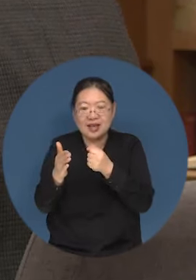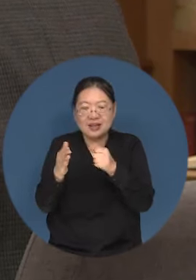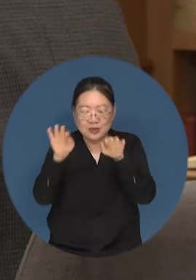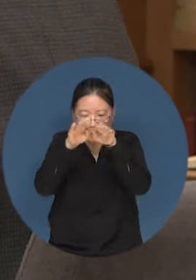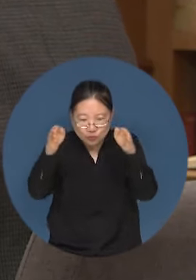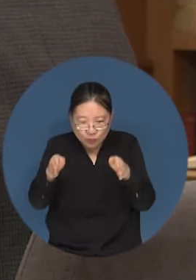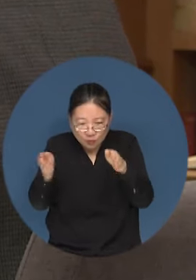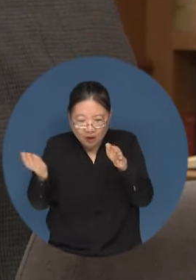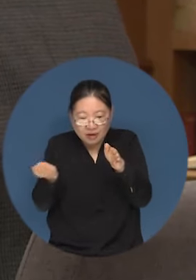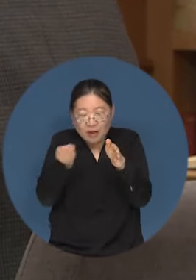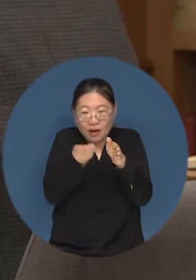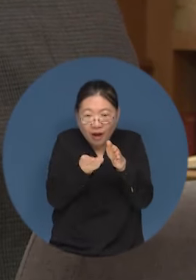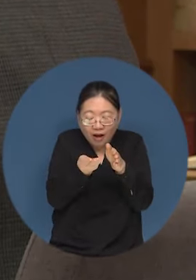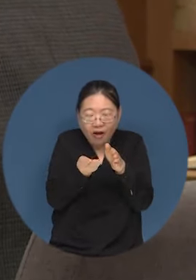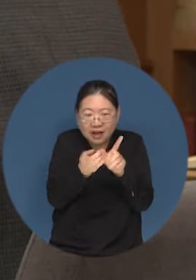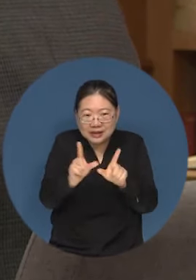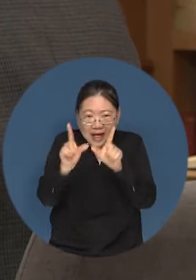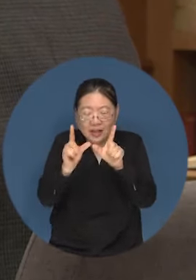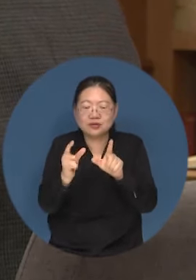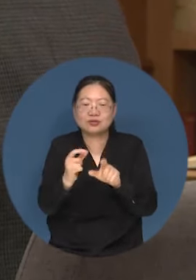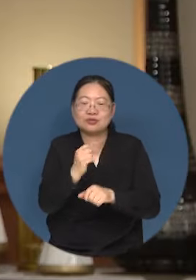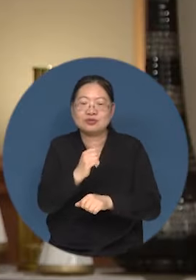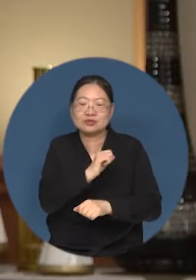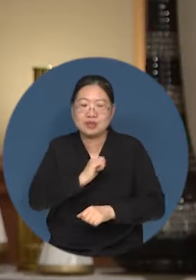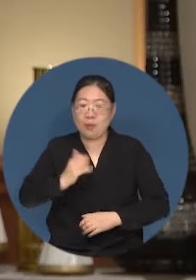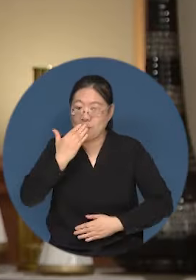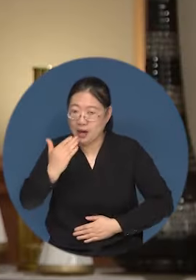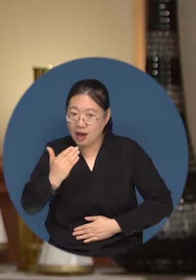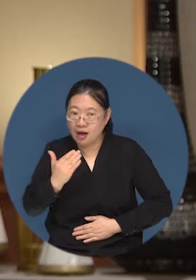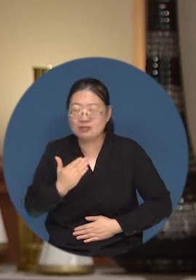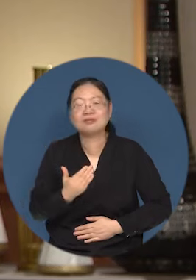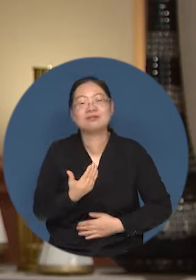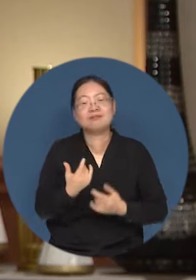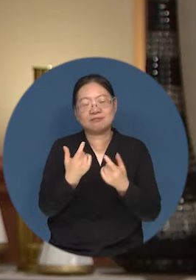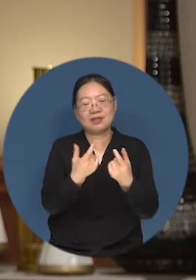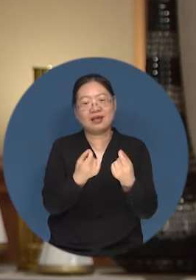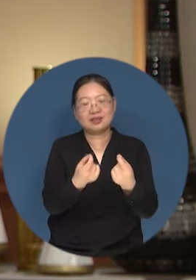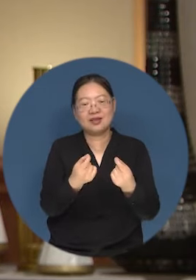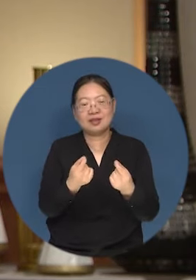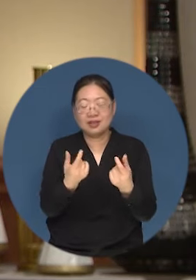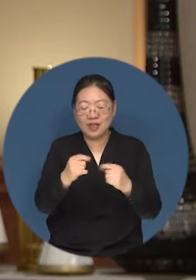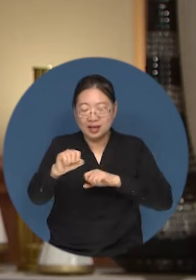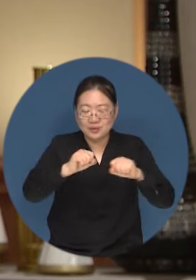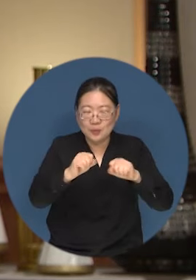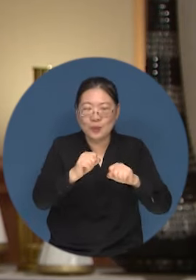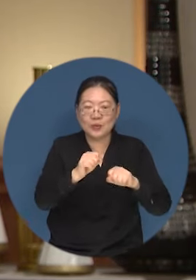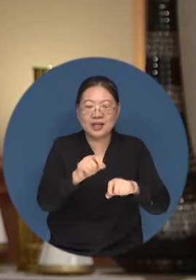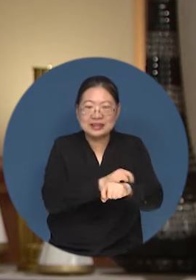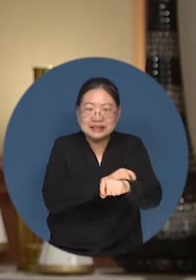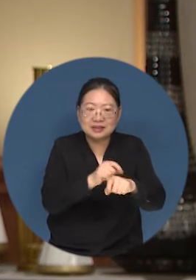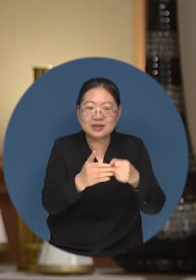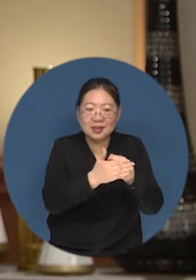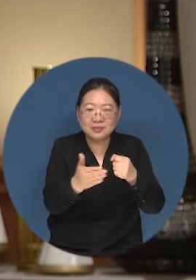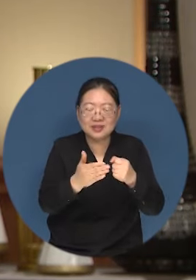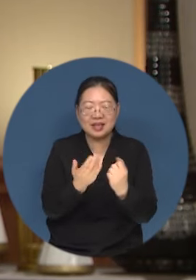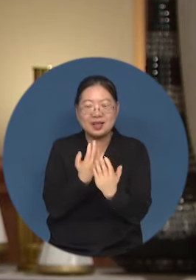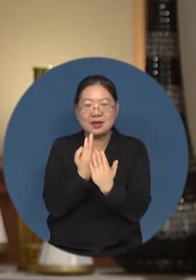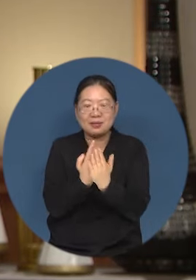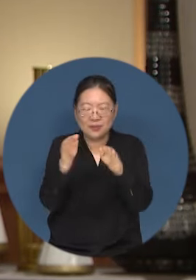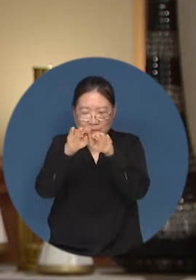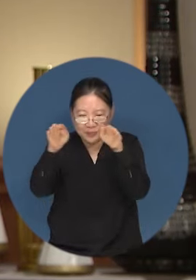거군요. 어찌 보면 그런 생태적 형태, 행동학적 특징이 오히려 이제 수족관에